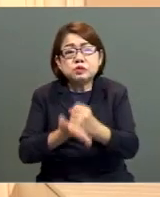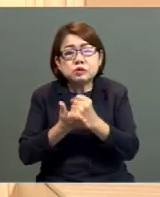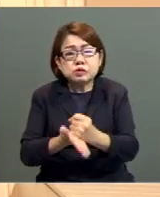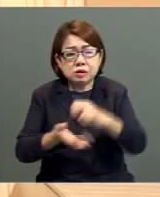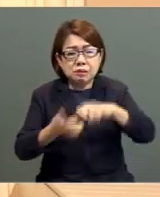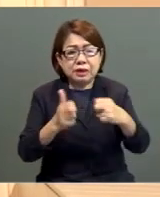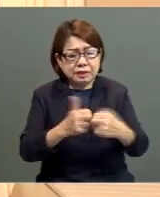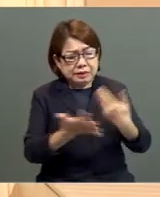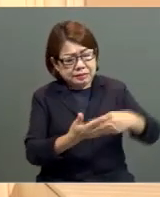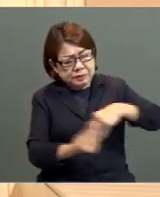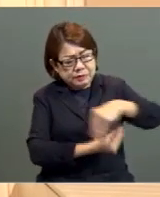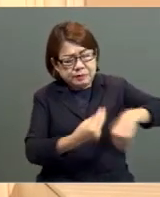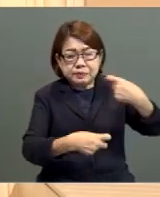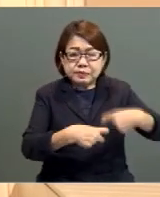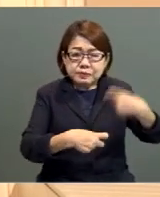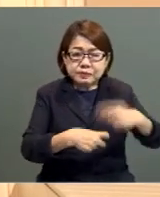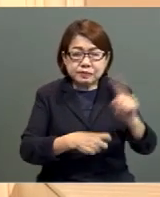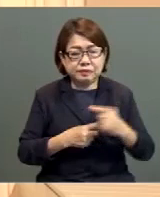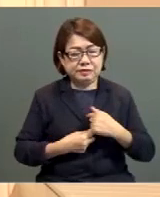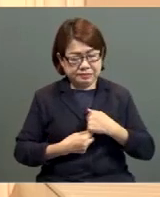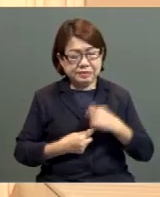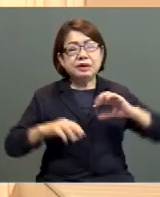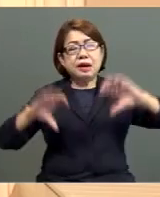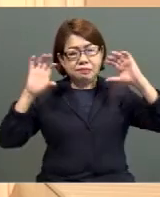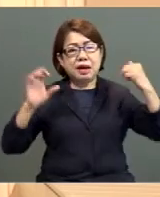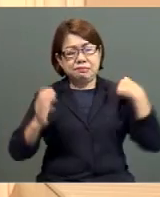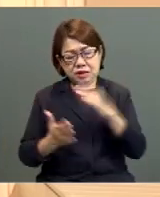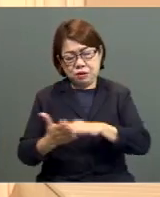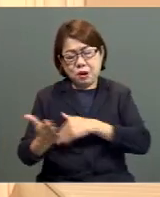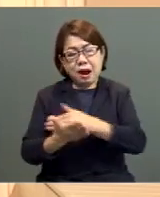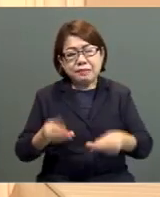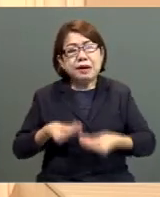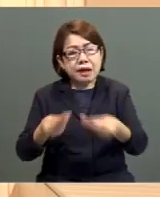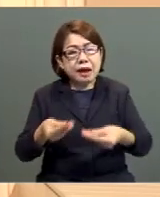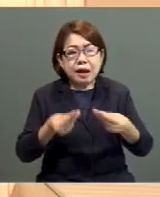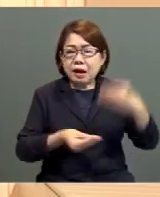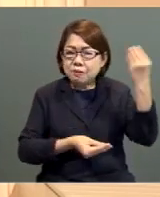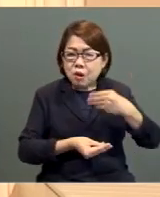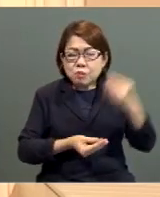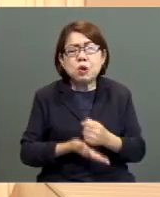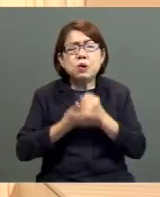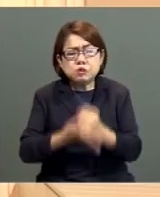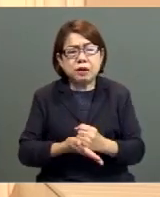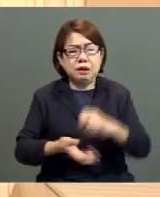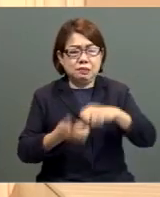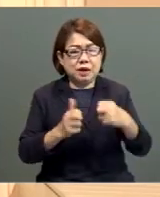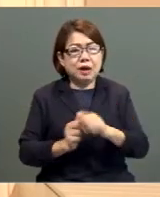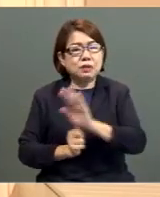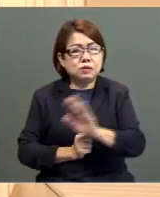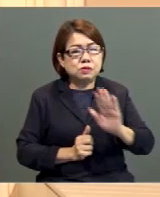ทางเศรษฐกิจรัฐบาลได้ออกมาตรการอย่างต่อเนื่องเพื่อจะลดภาระและบรรเทาความเดือดร้อนที่เ